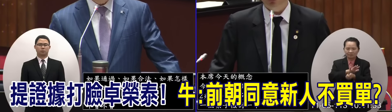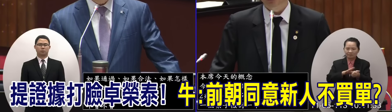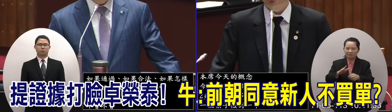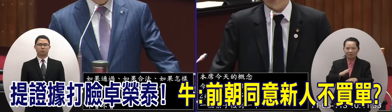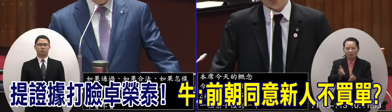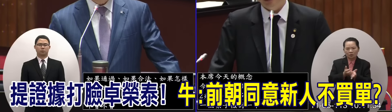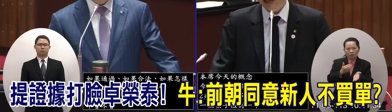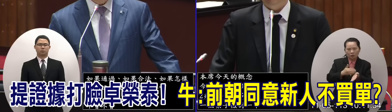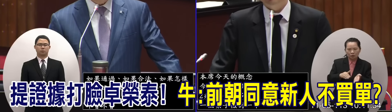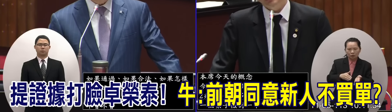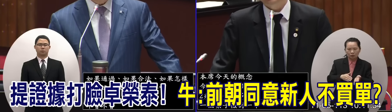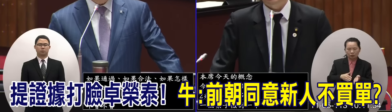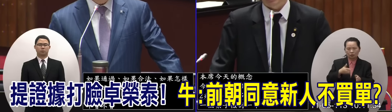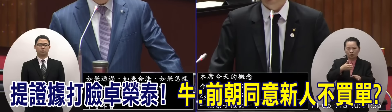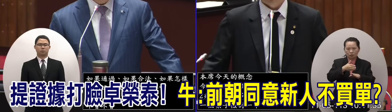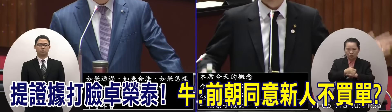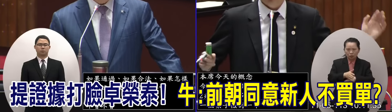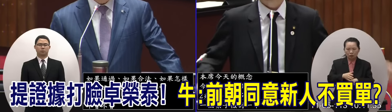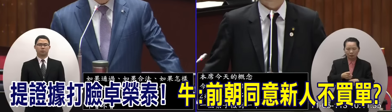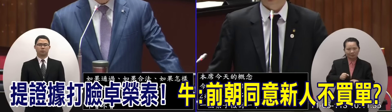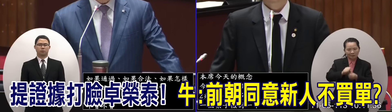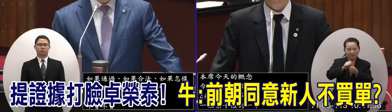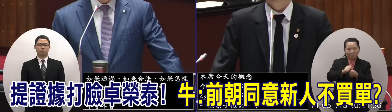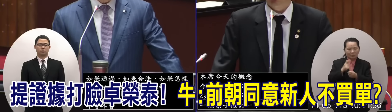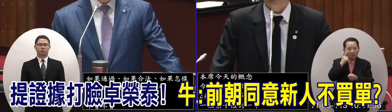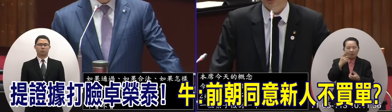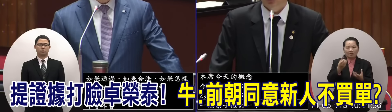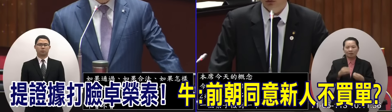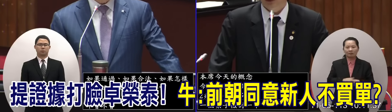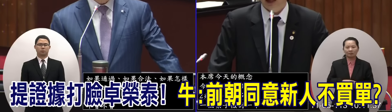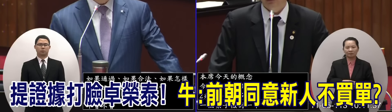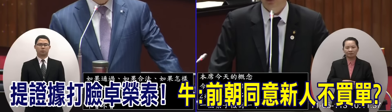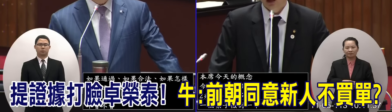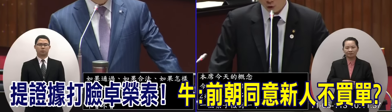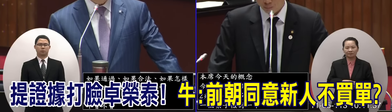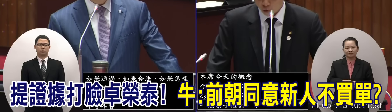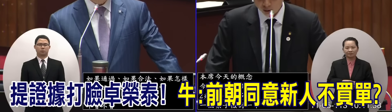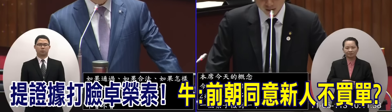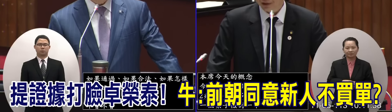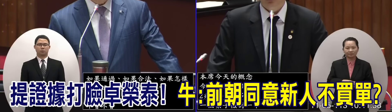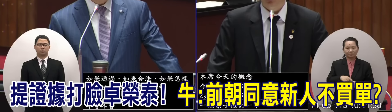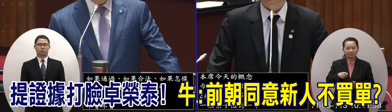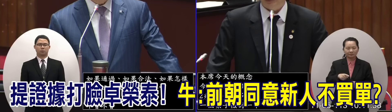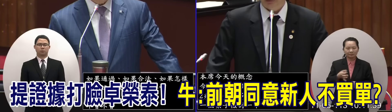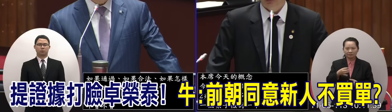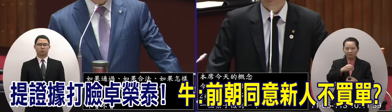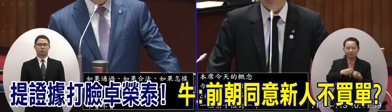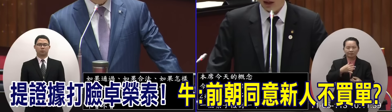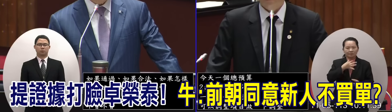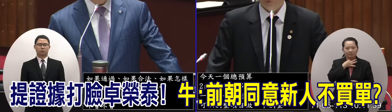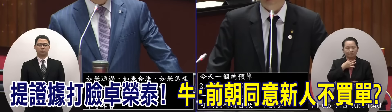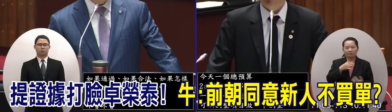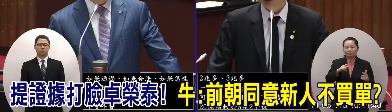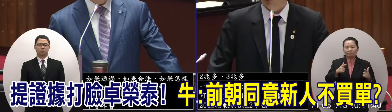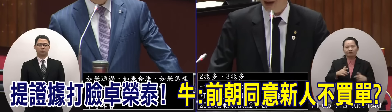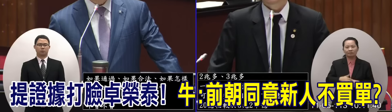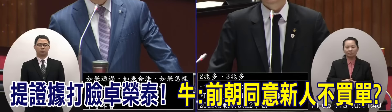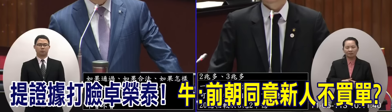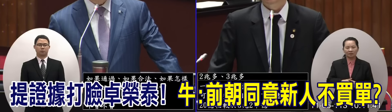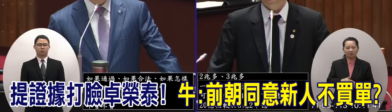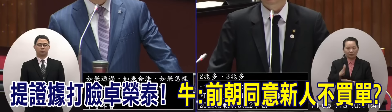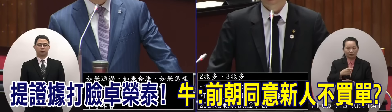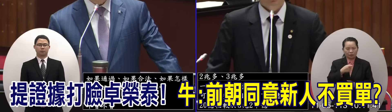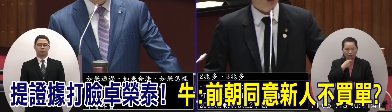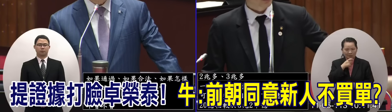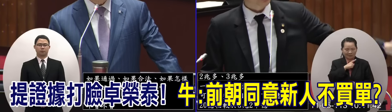这个预算税出的大幅增加。我们如果用中央政府总预算的角度来看，所以不会有裁员的问题啊。只要政府愿意花一点